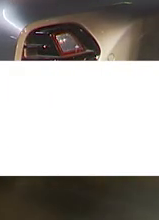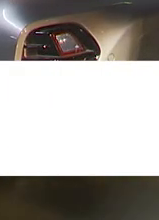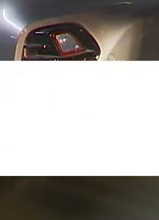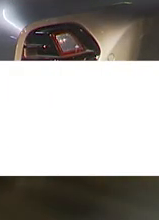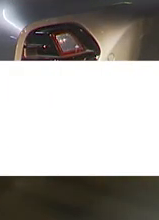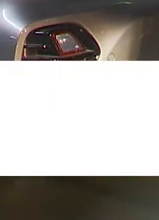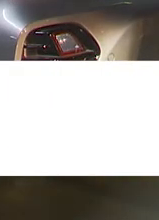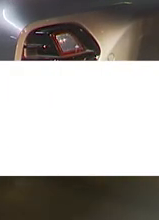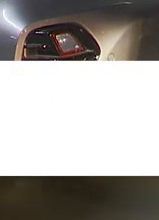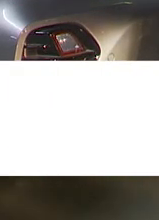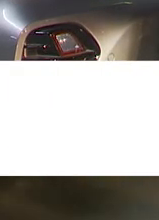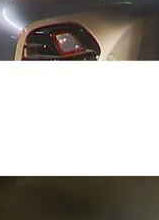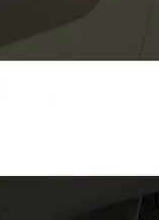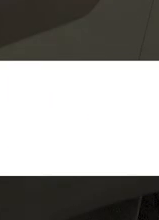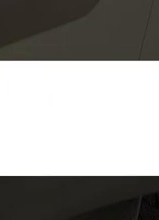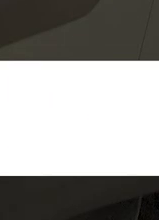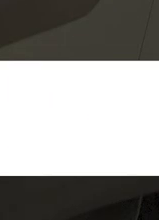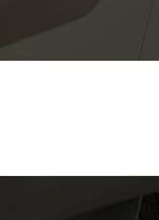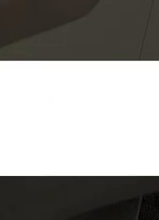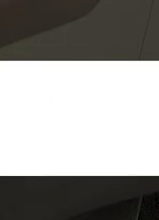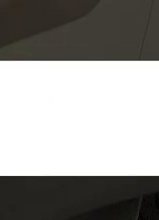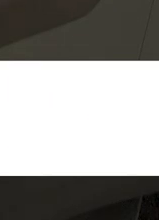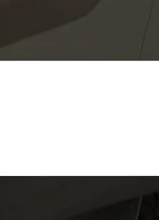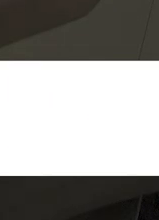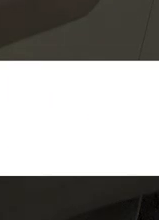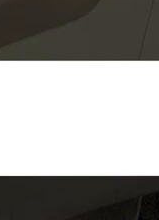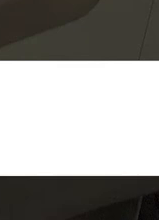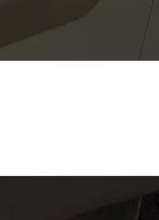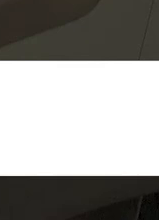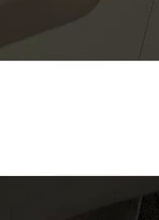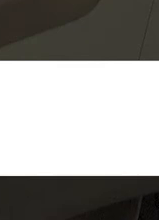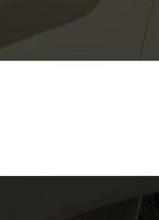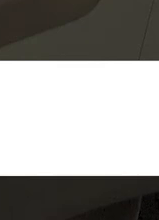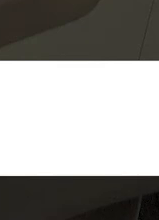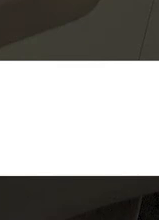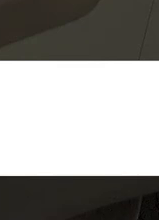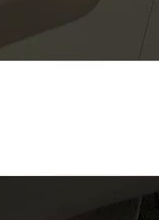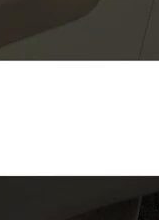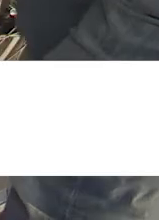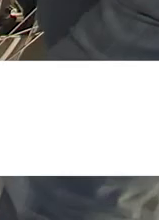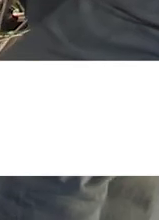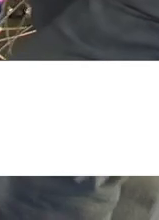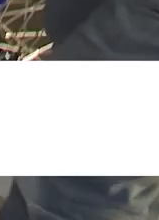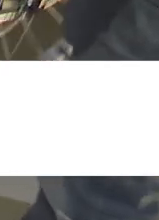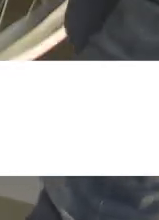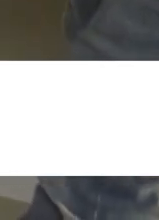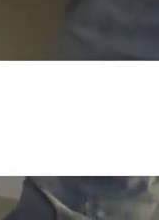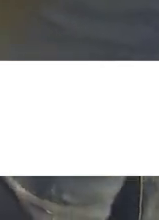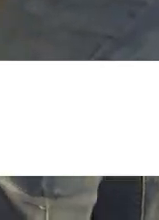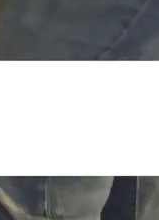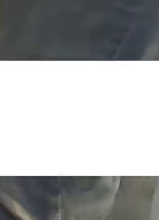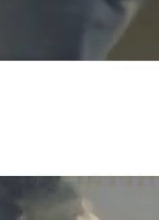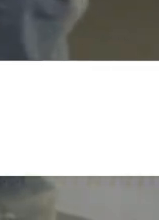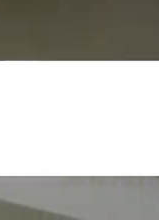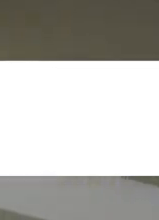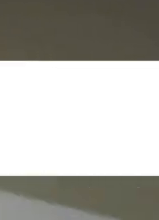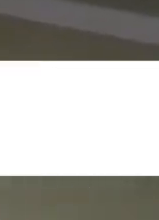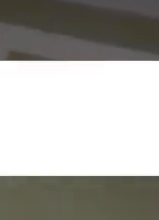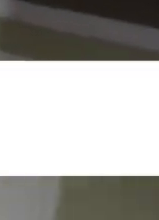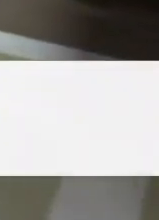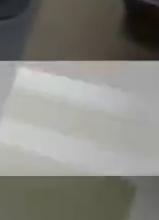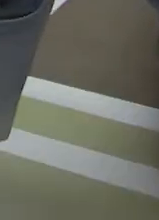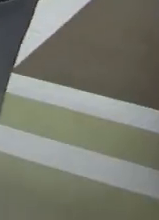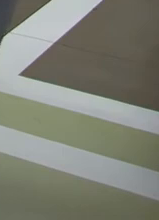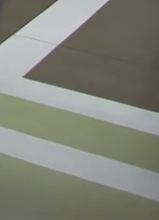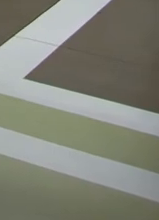강서구가 재활보조기구가 필요한 구민들이 한층 더 편리하게 서비스를 이용할 수 있도록 찾아가는 재활보조기구 무료 대여 서비스를